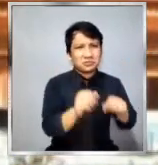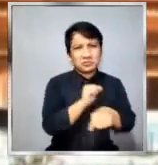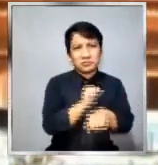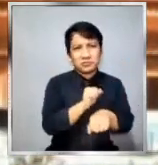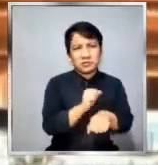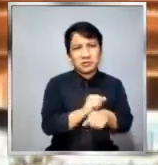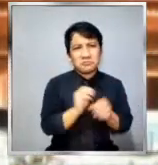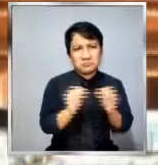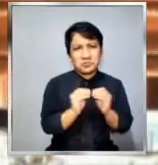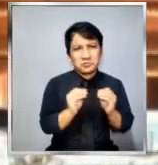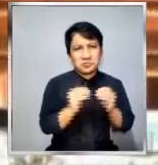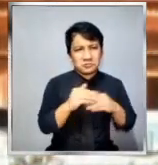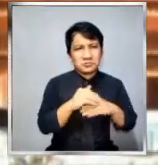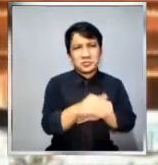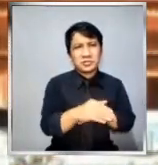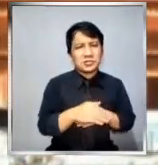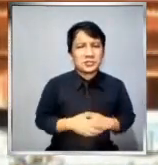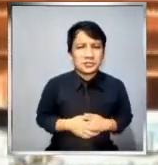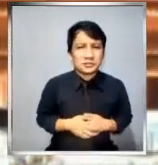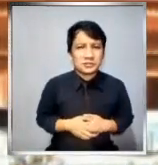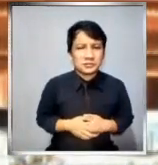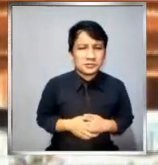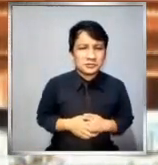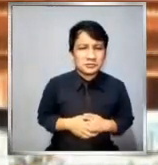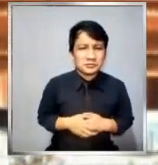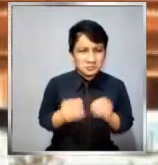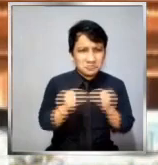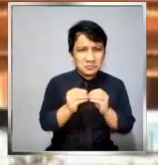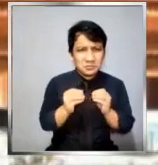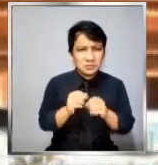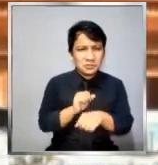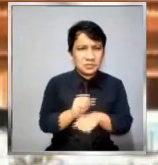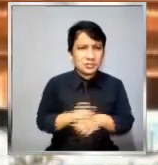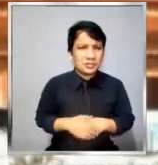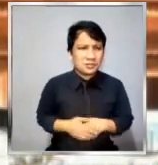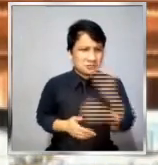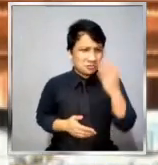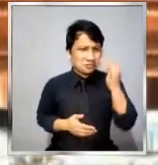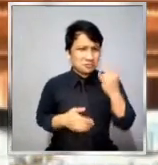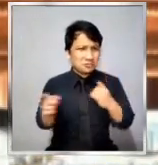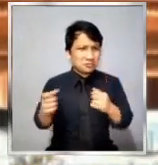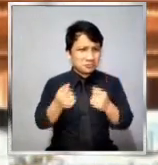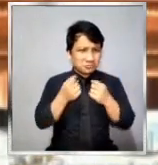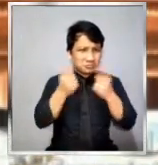tangina yung akin. Bakit ba gano'n lang bigla na lang ka?